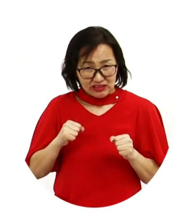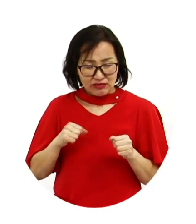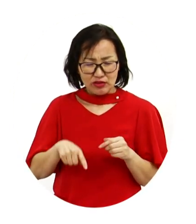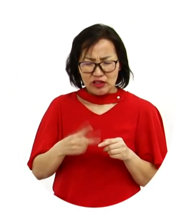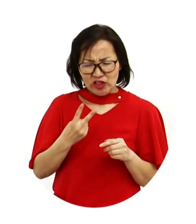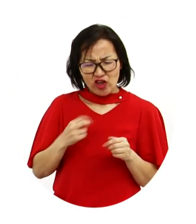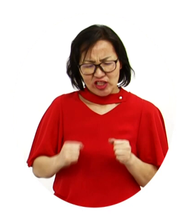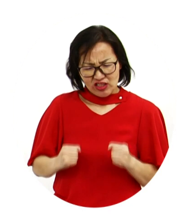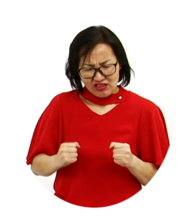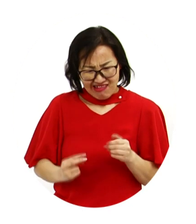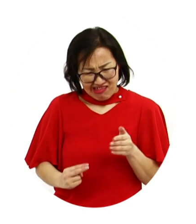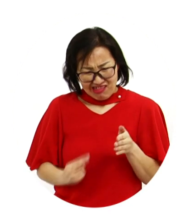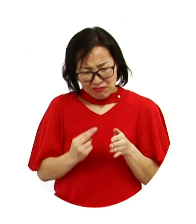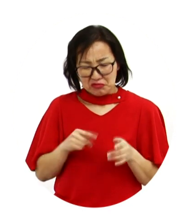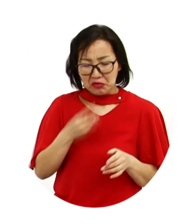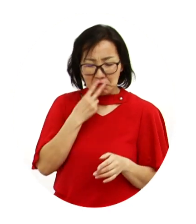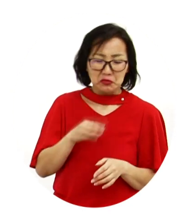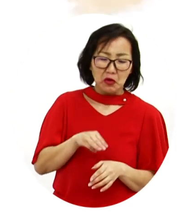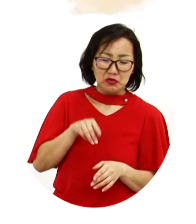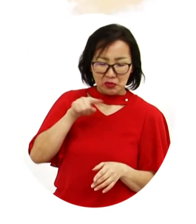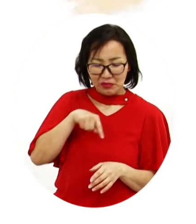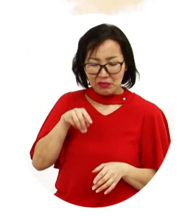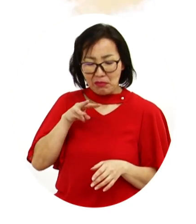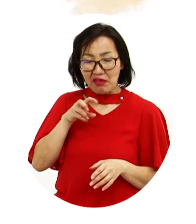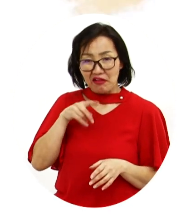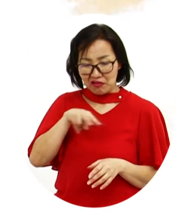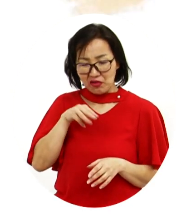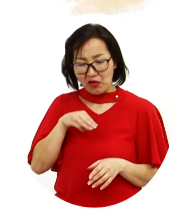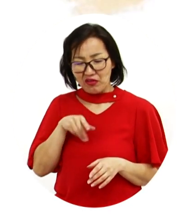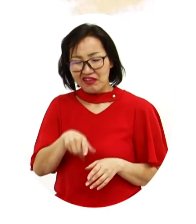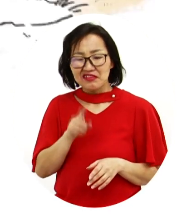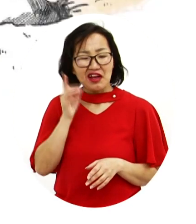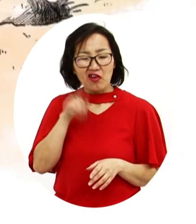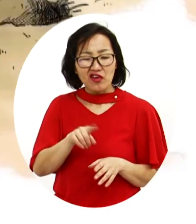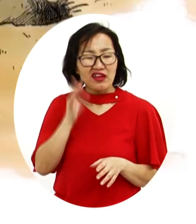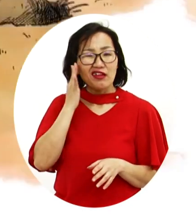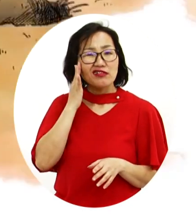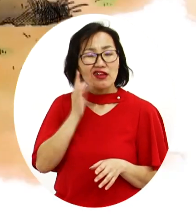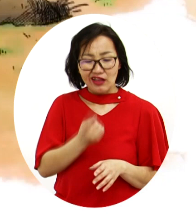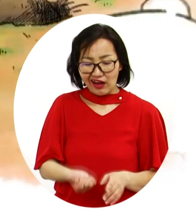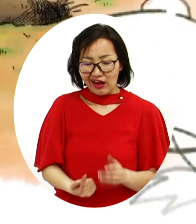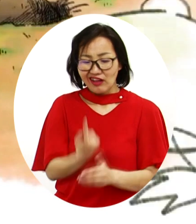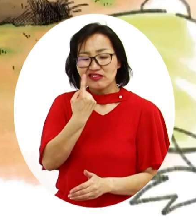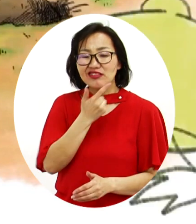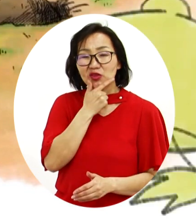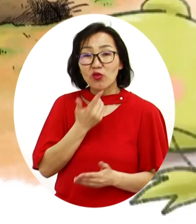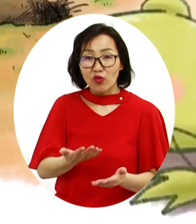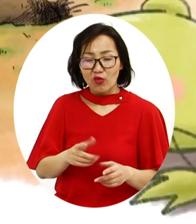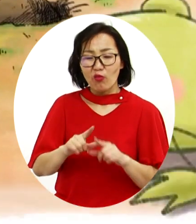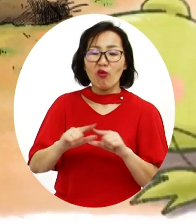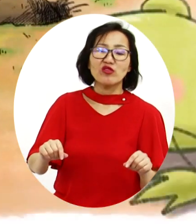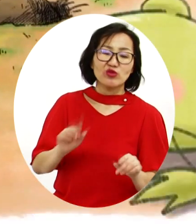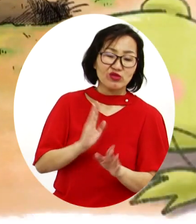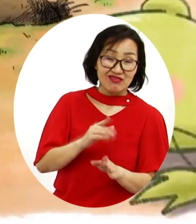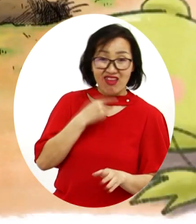Тэр хоёрын хичээж байгааг тоосон ч юмгүй дээр байсан мэлхийнүүд та хоёр хизээч гарч чадахгүй болж